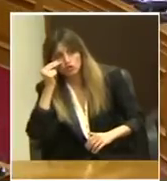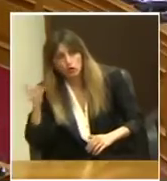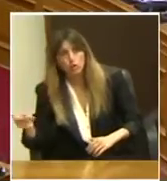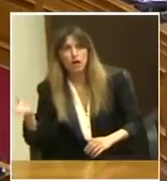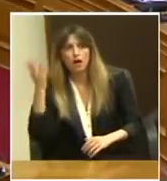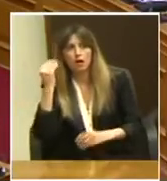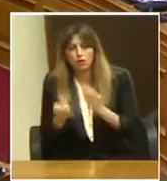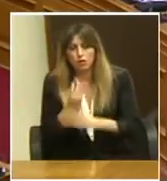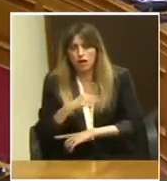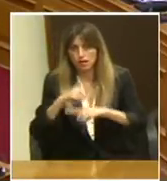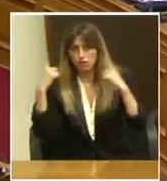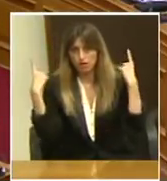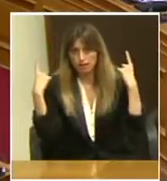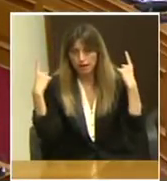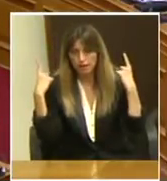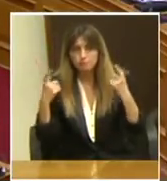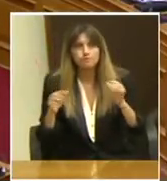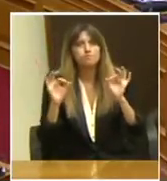Δημοκρατία. Τι ακούω?